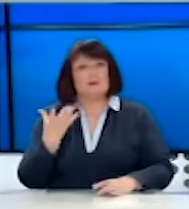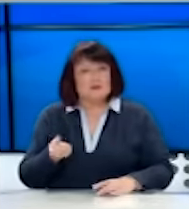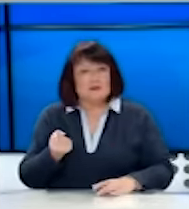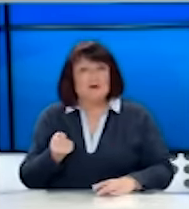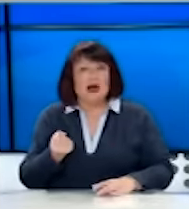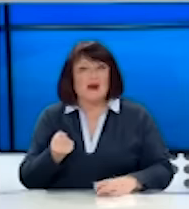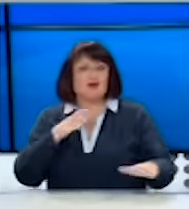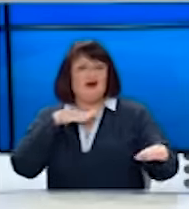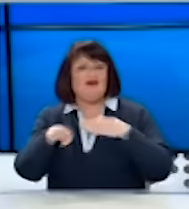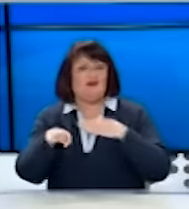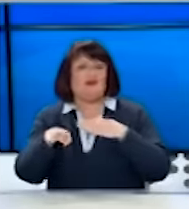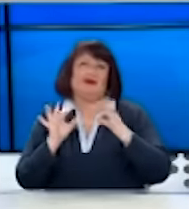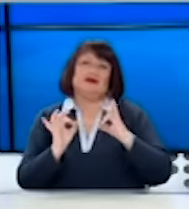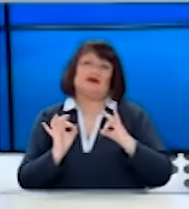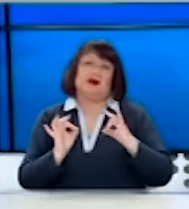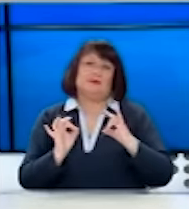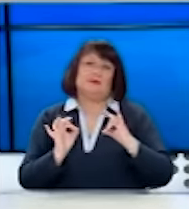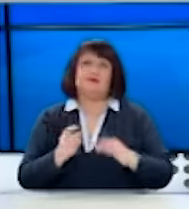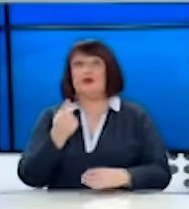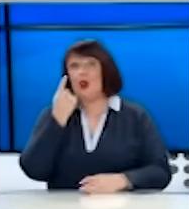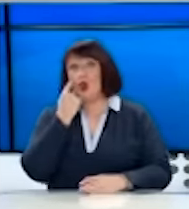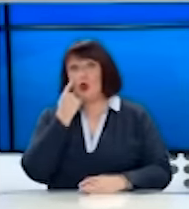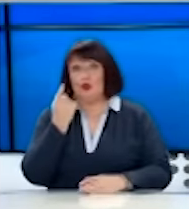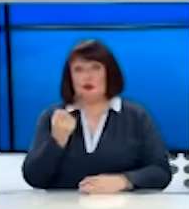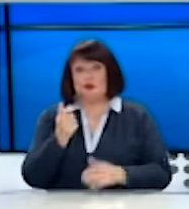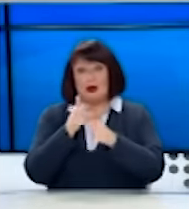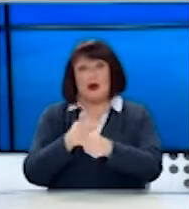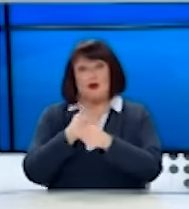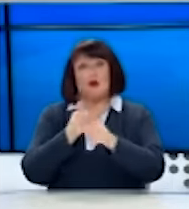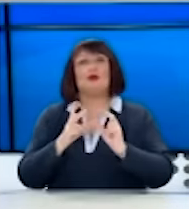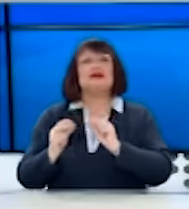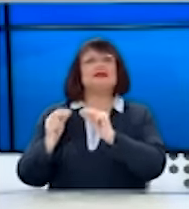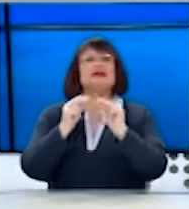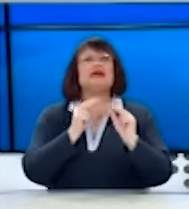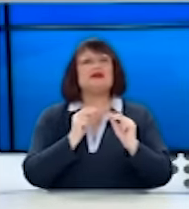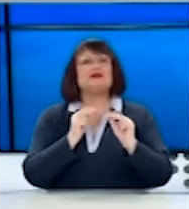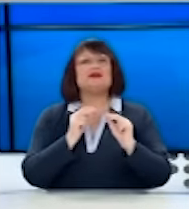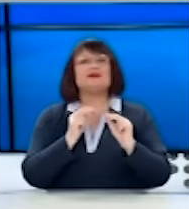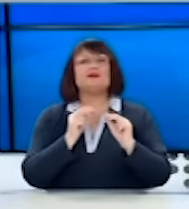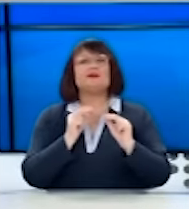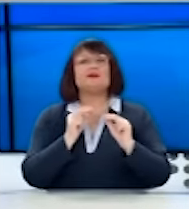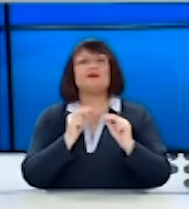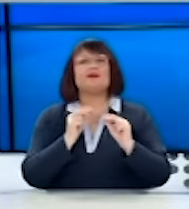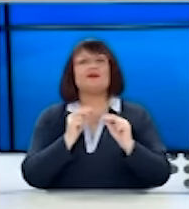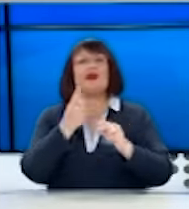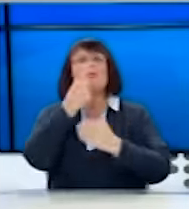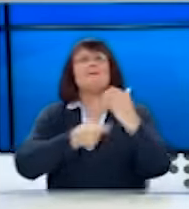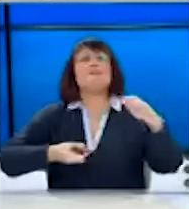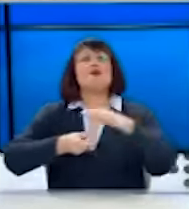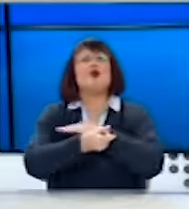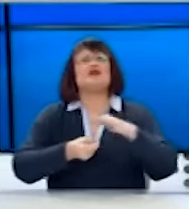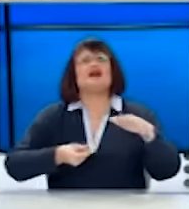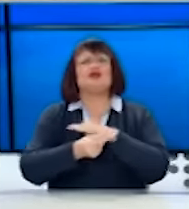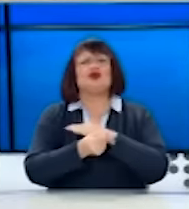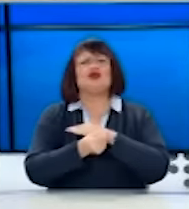σχετικά αντίπεινα. Παρακολουθούμε βέβαια και τη συζήτηση που έχει ξεκινήσει για την έξαρση του προσφυγικού,